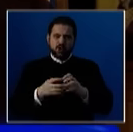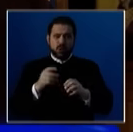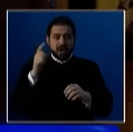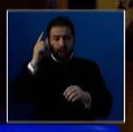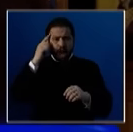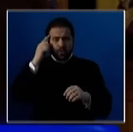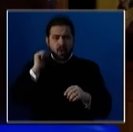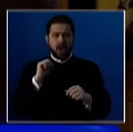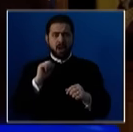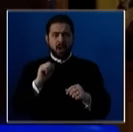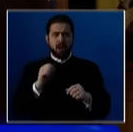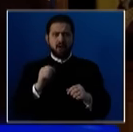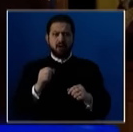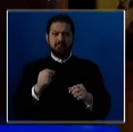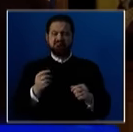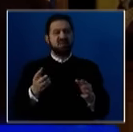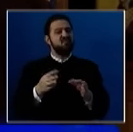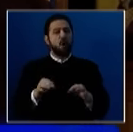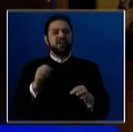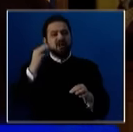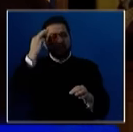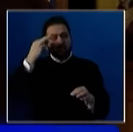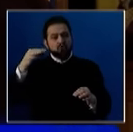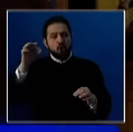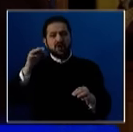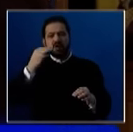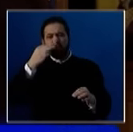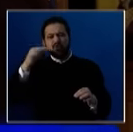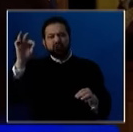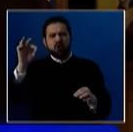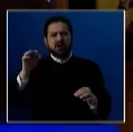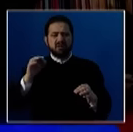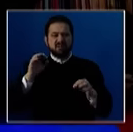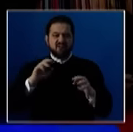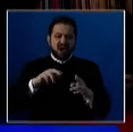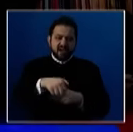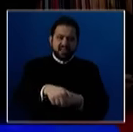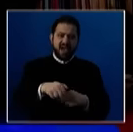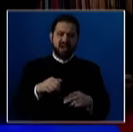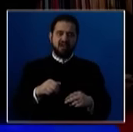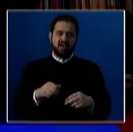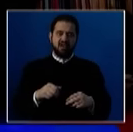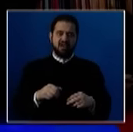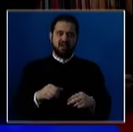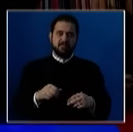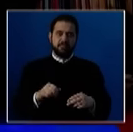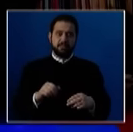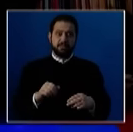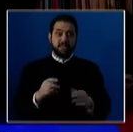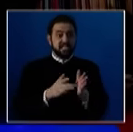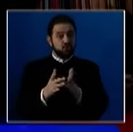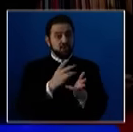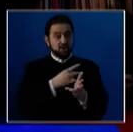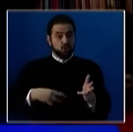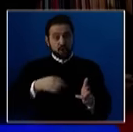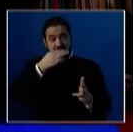rațională, foarte ușor va cădea pradă deznădejdii. Hristos a zis foarte limpede: învățați-vă de la mine